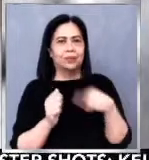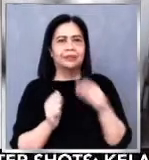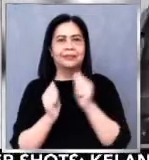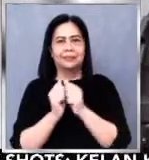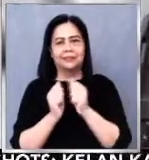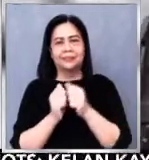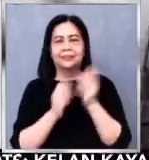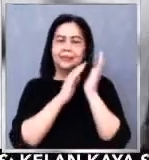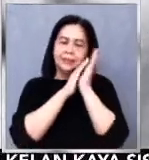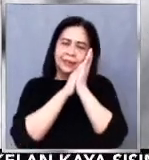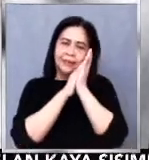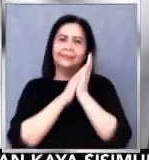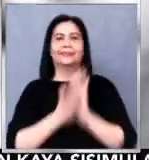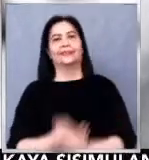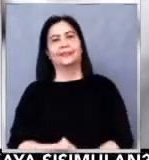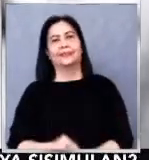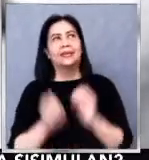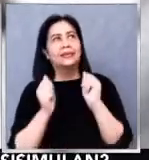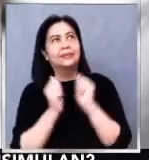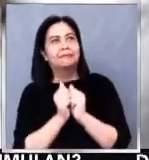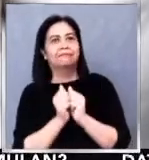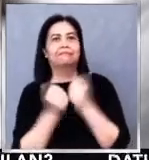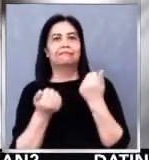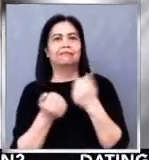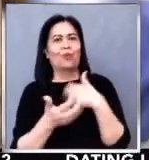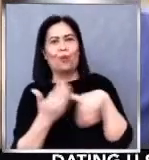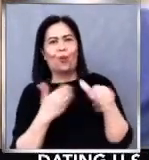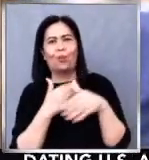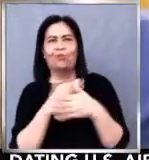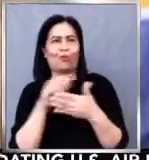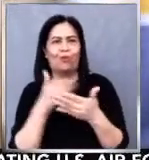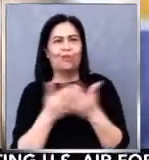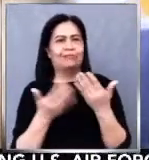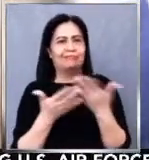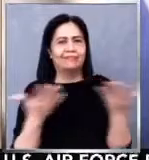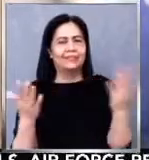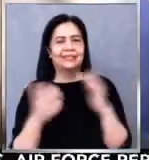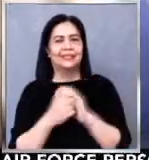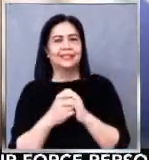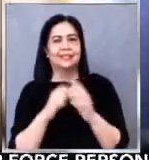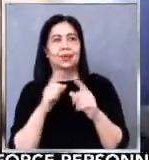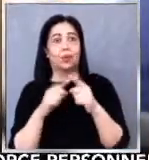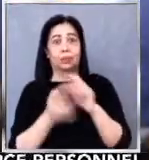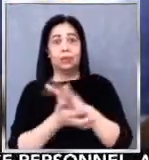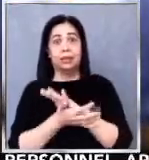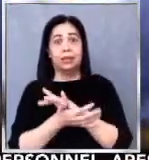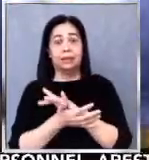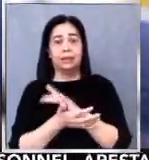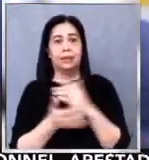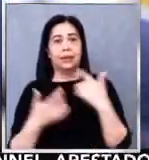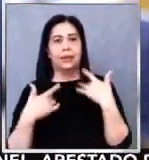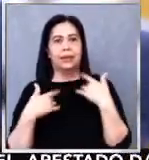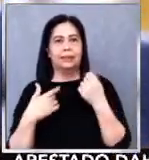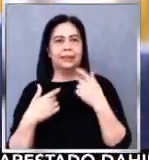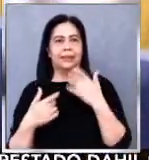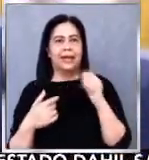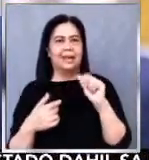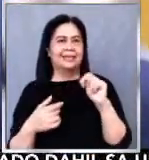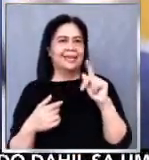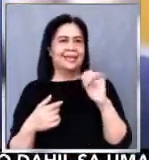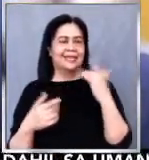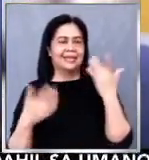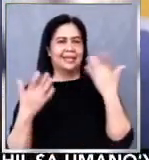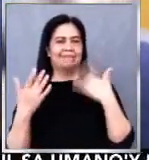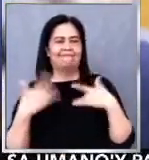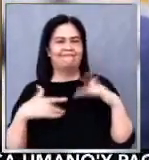matulog. Kasama ko po sila sa lahat talaga. Actually po, nung pandemic po, nagkaroon po ako ng anxiety. And isa po sila talaga